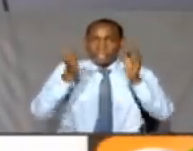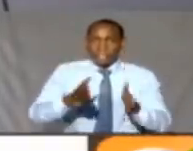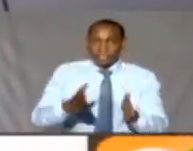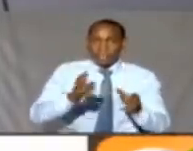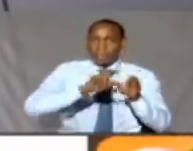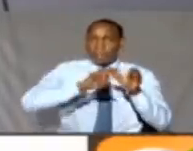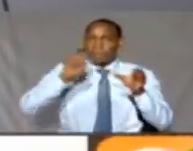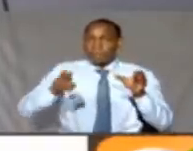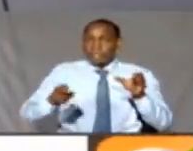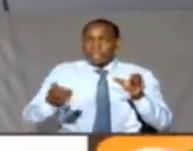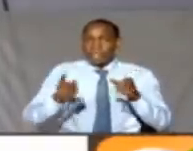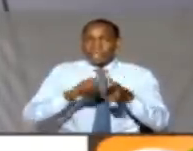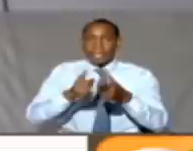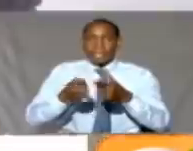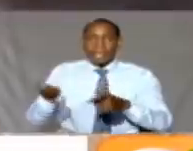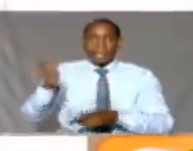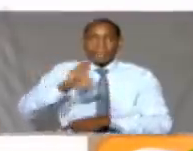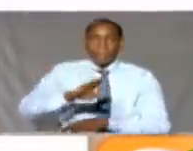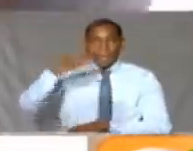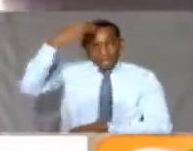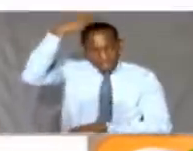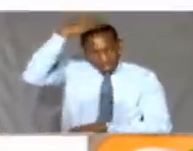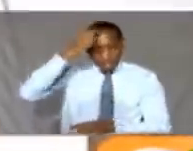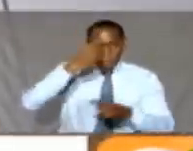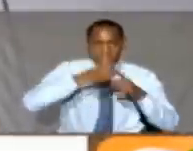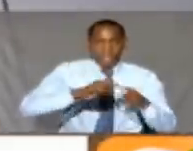huko nikarudi tena Lamu 200